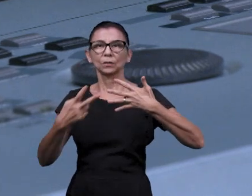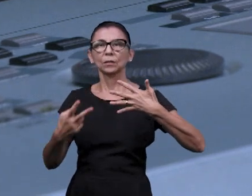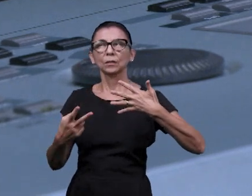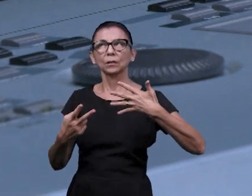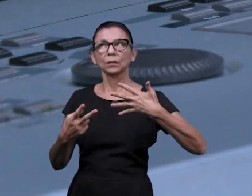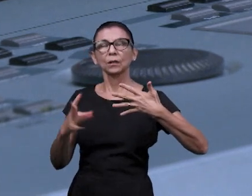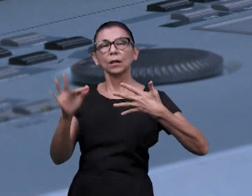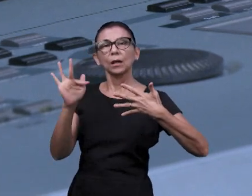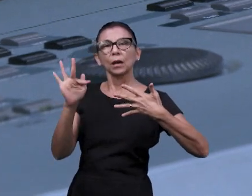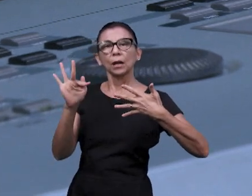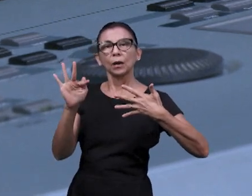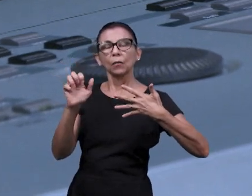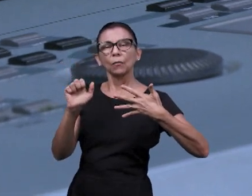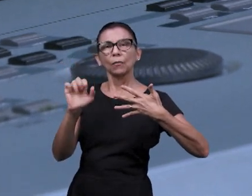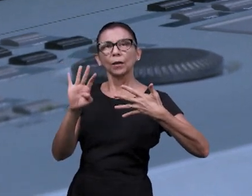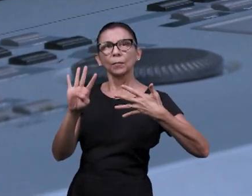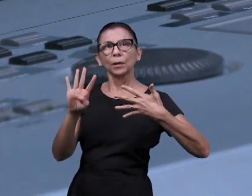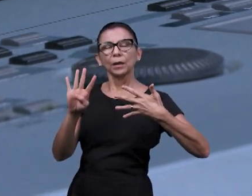Le Fa B quadro.